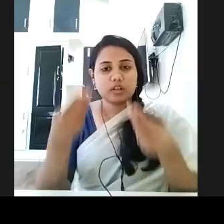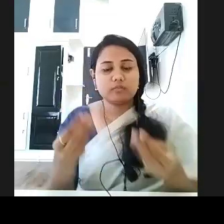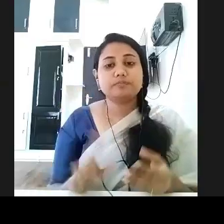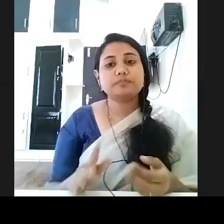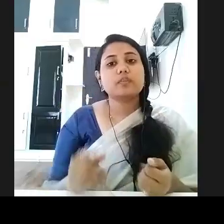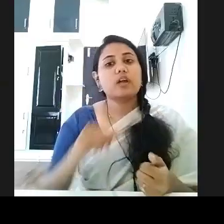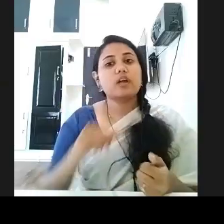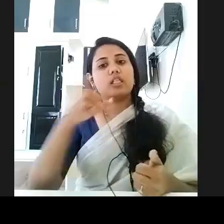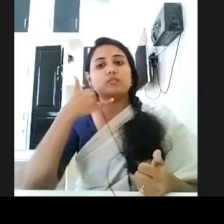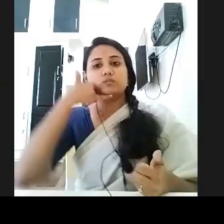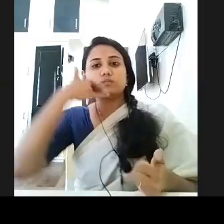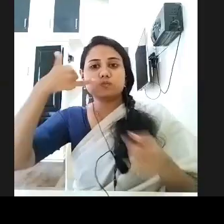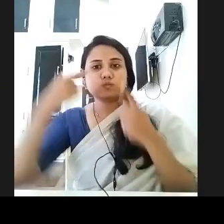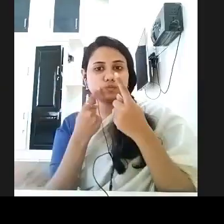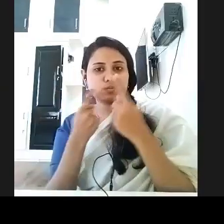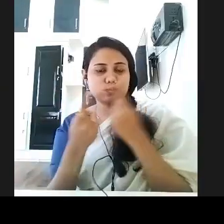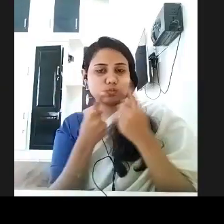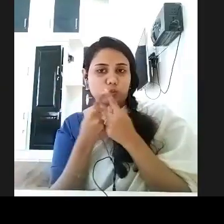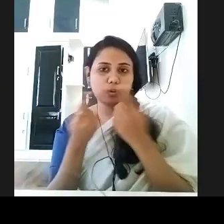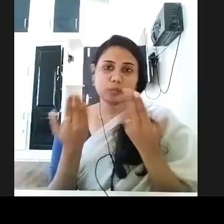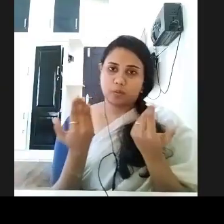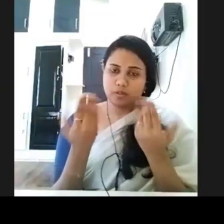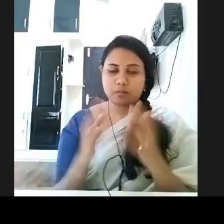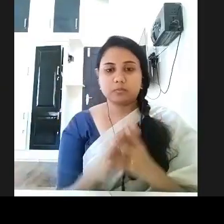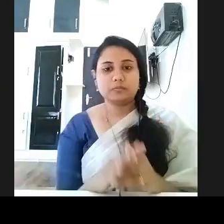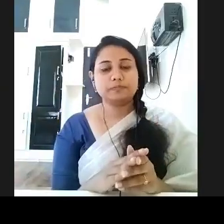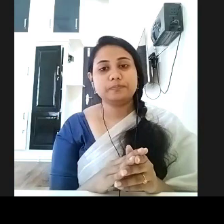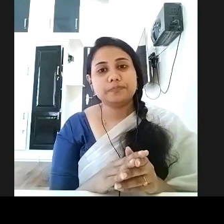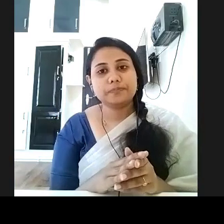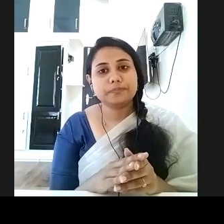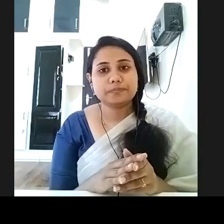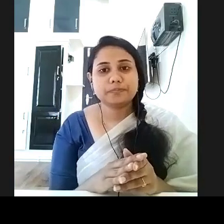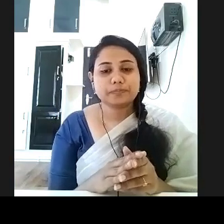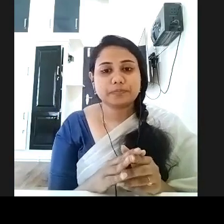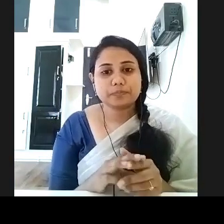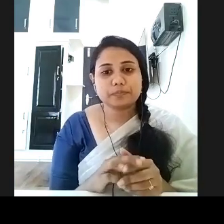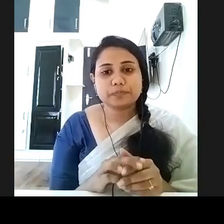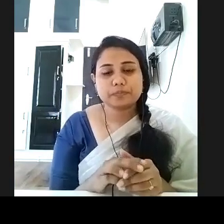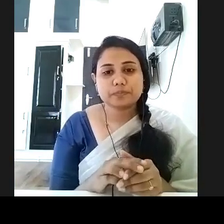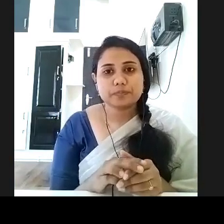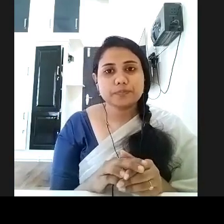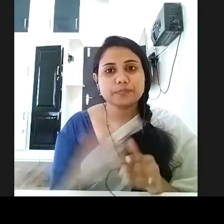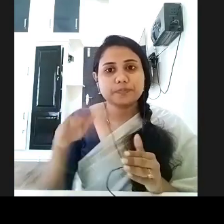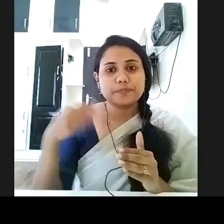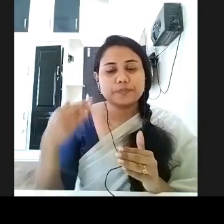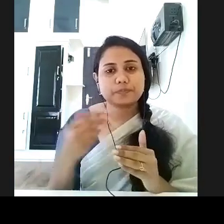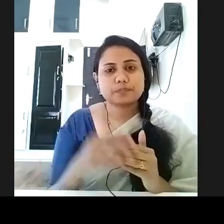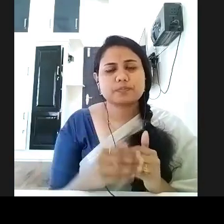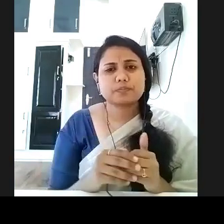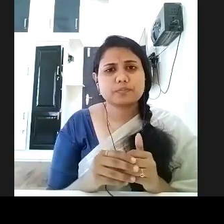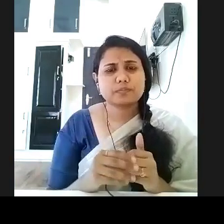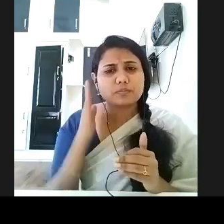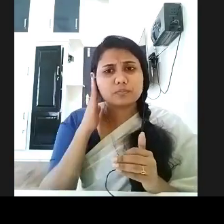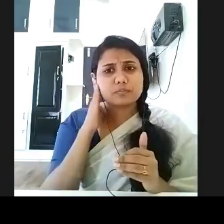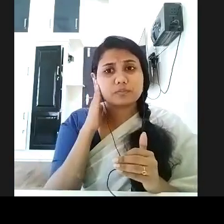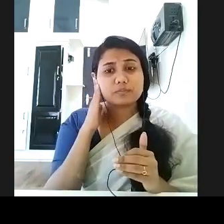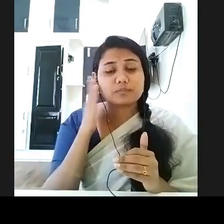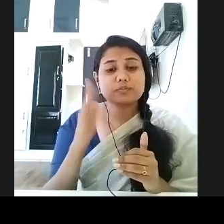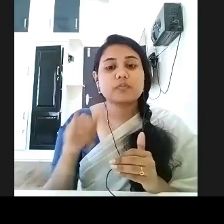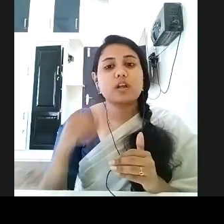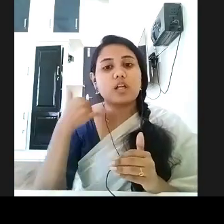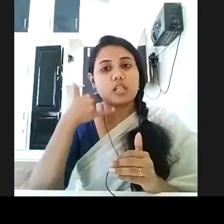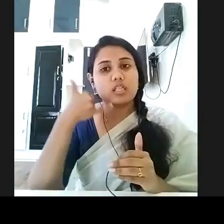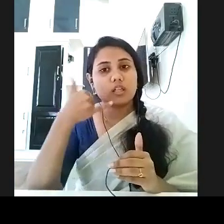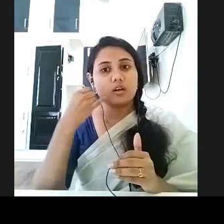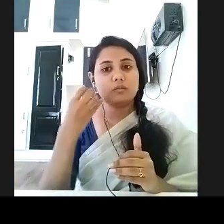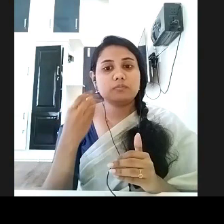ക്വയറീസും അതിൽ പറയാൻ പറ്റുന്നതായിരിക്കും. കുഴപ്പമുണ്ടാവില്ല. ഓക്കെ മാഡം, Thank you Okay, so much. so that number will be available from morning